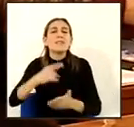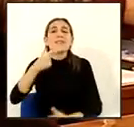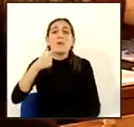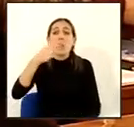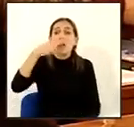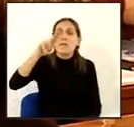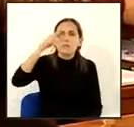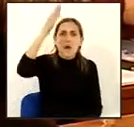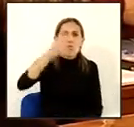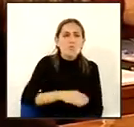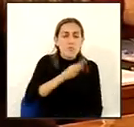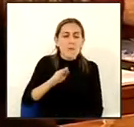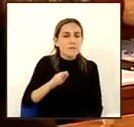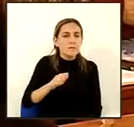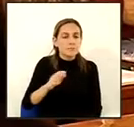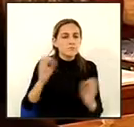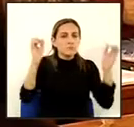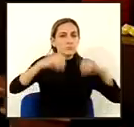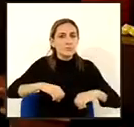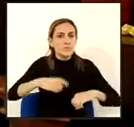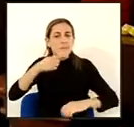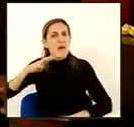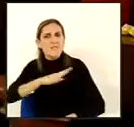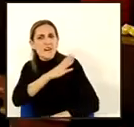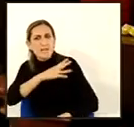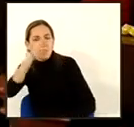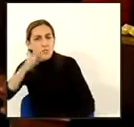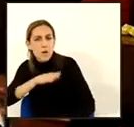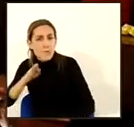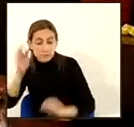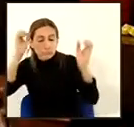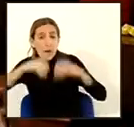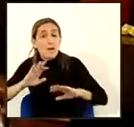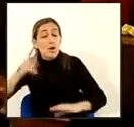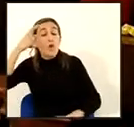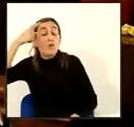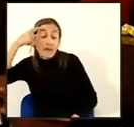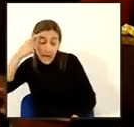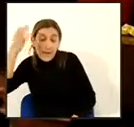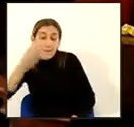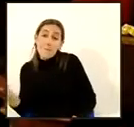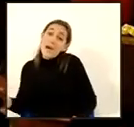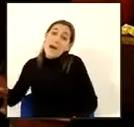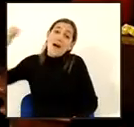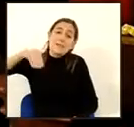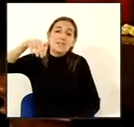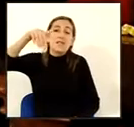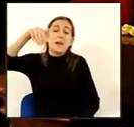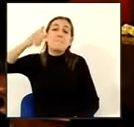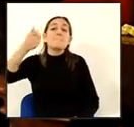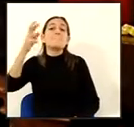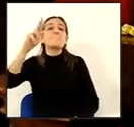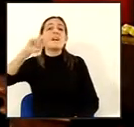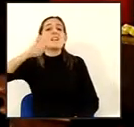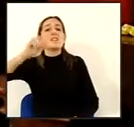més, totalment d'acord. Feixisme mai més, totalment d'acord. Però jo crec que també hi hauríem d'incorporar marxisme mai